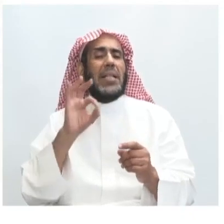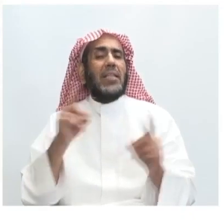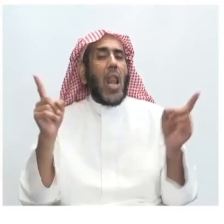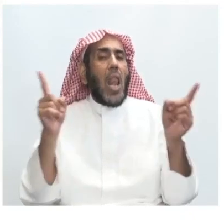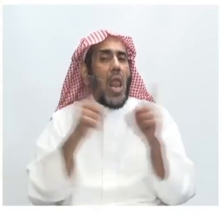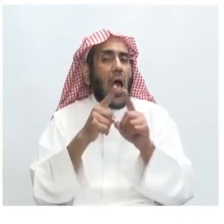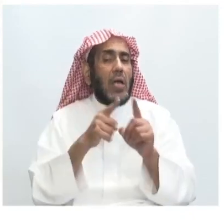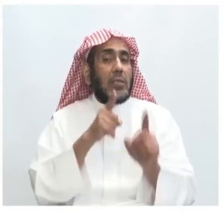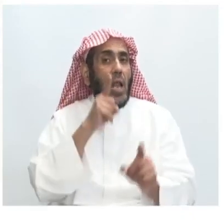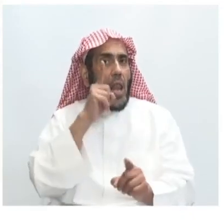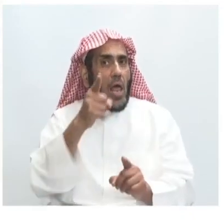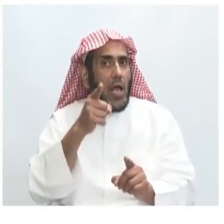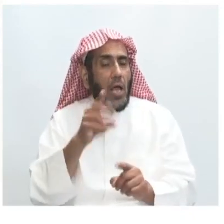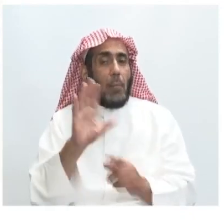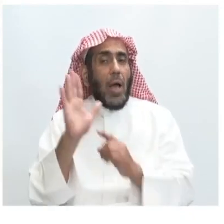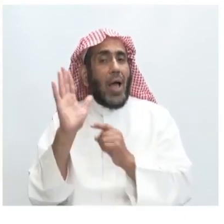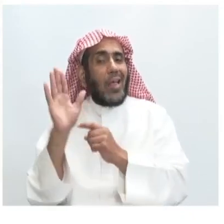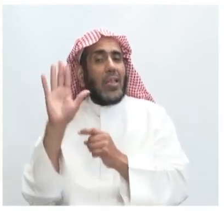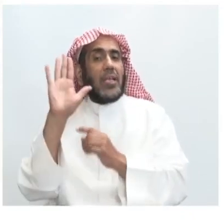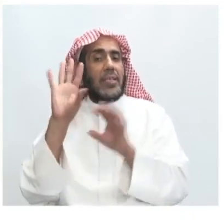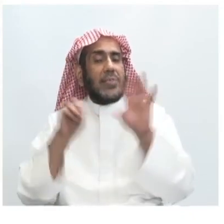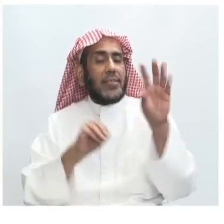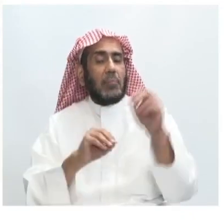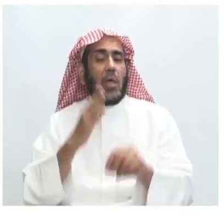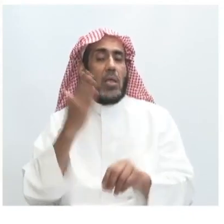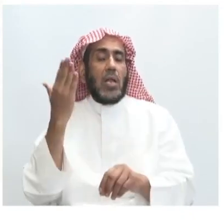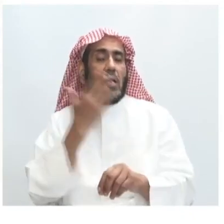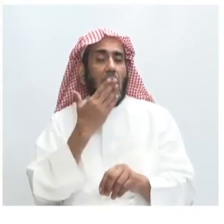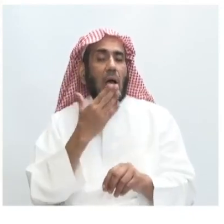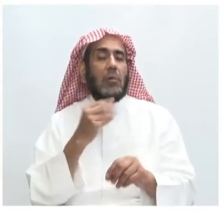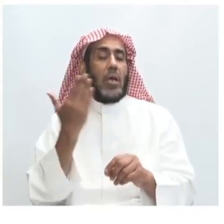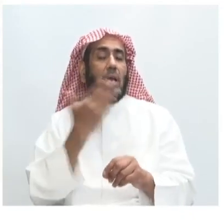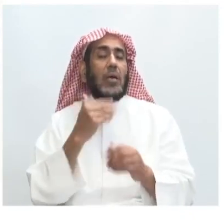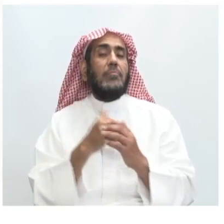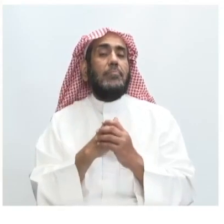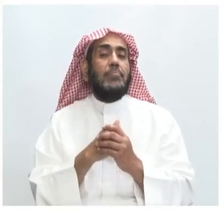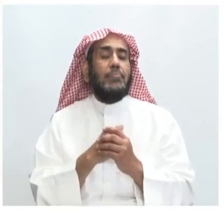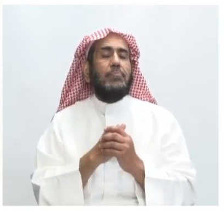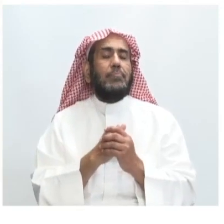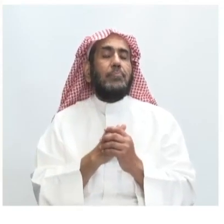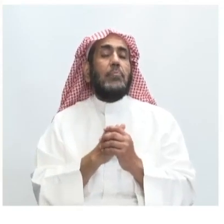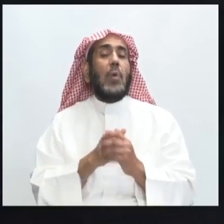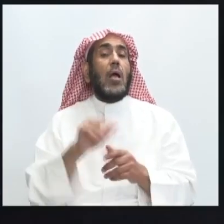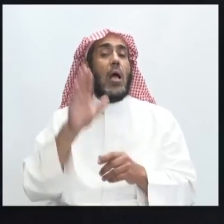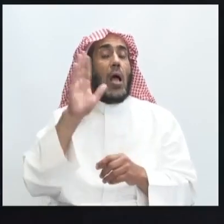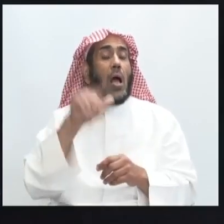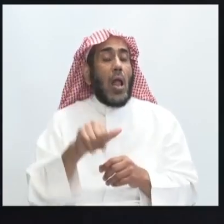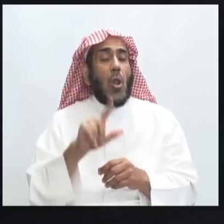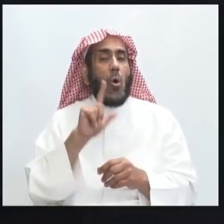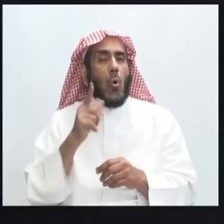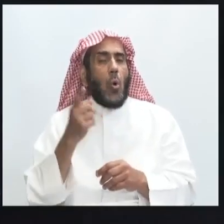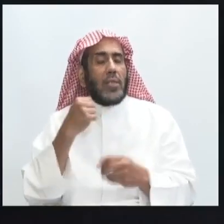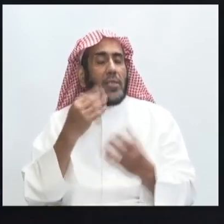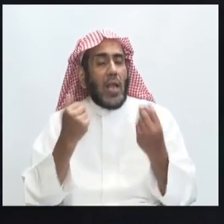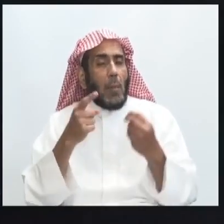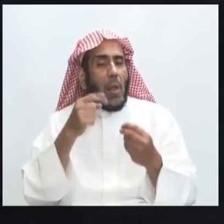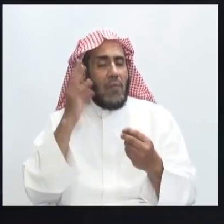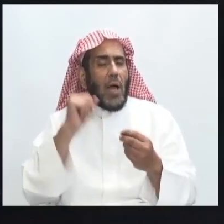القصه هناك قراءه يقصد طيب هل هو طلب الفهم فقط